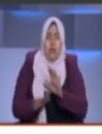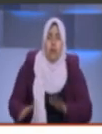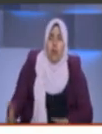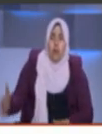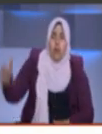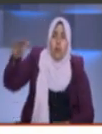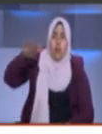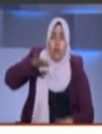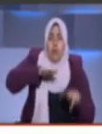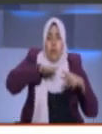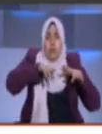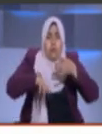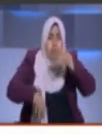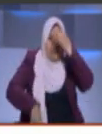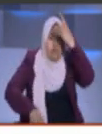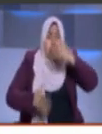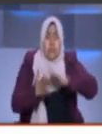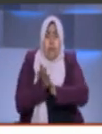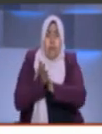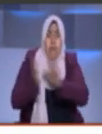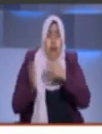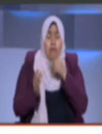هذا الوباء، ومن المتوقع طبعا